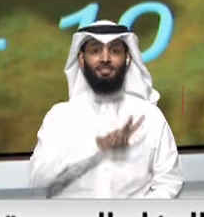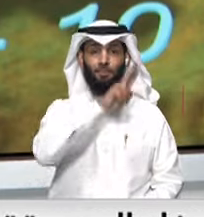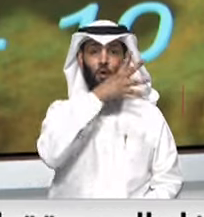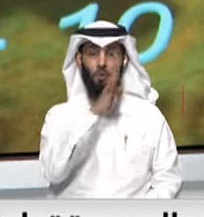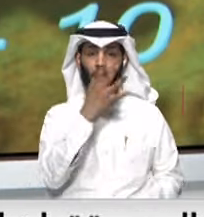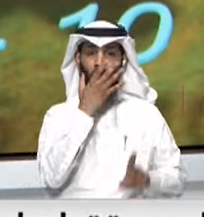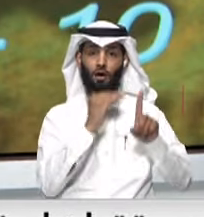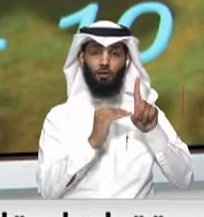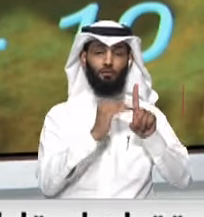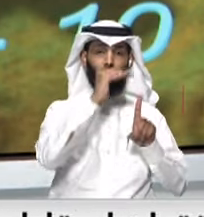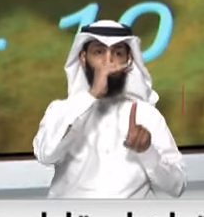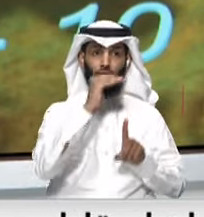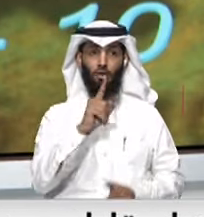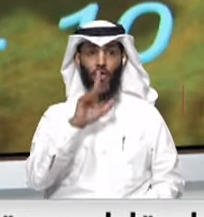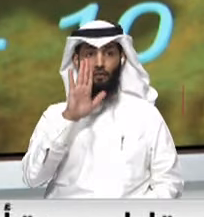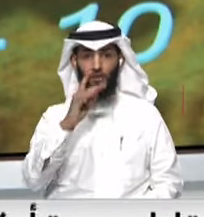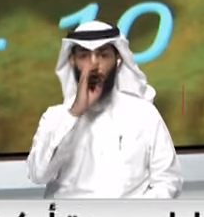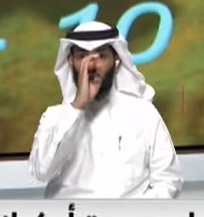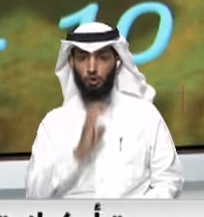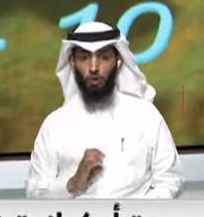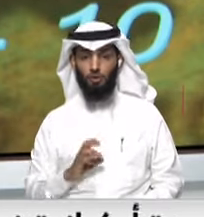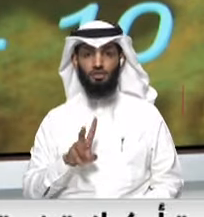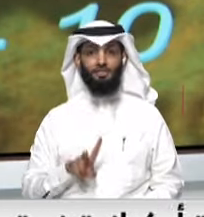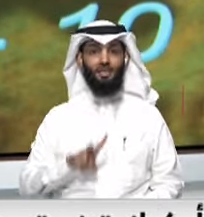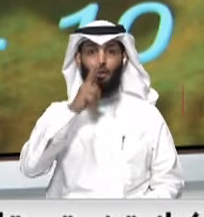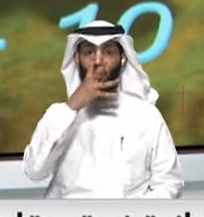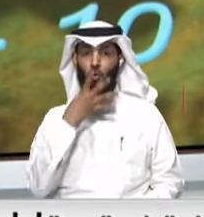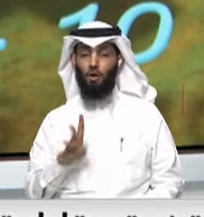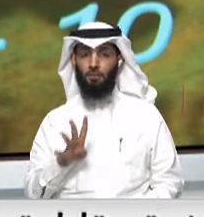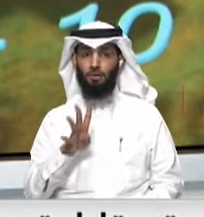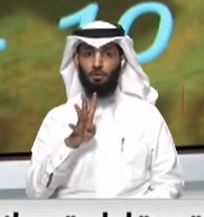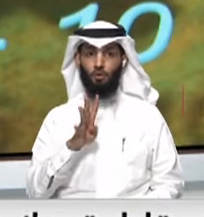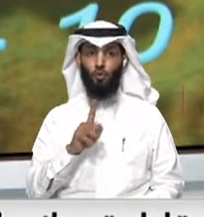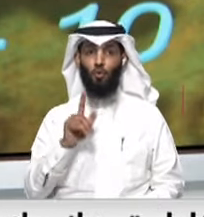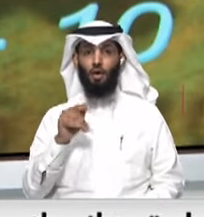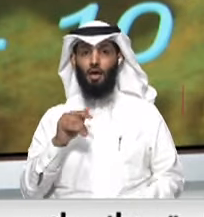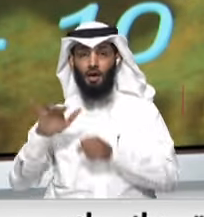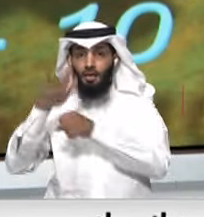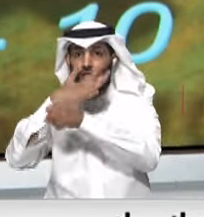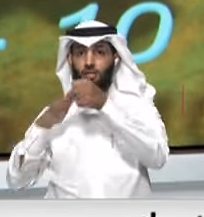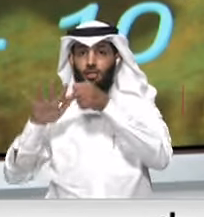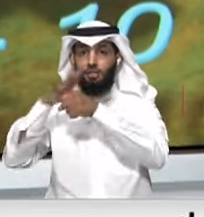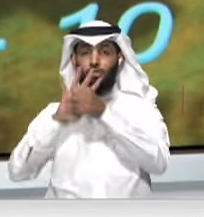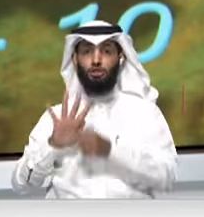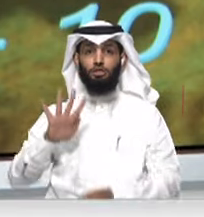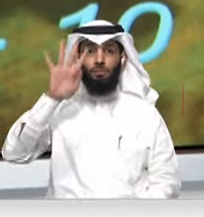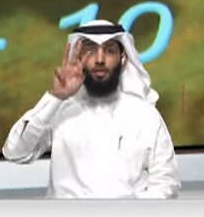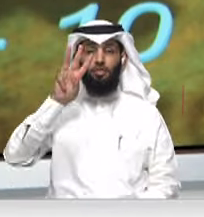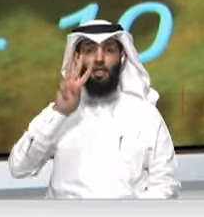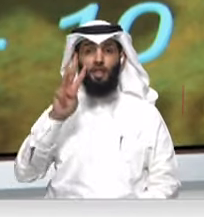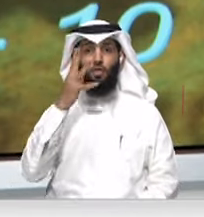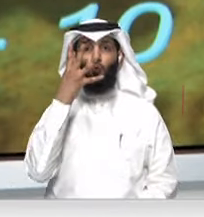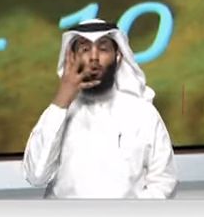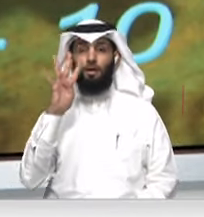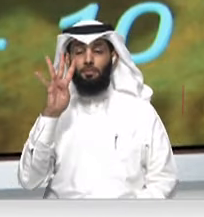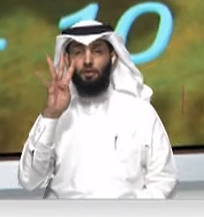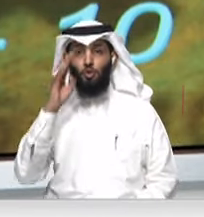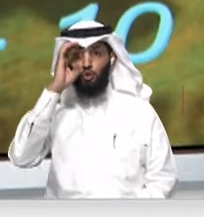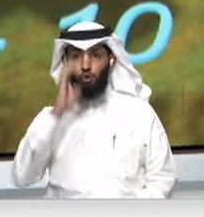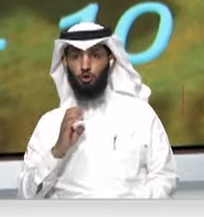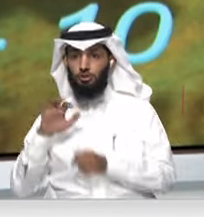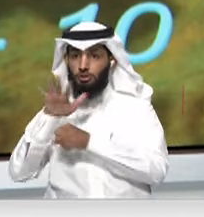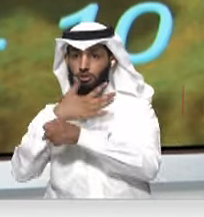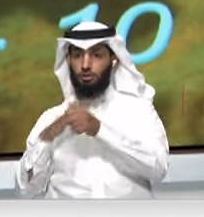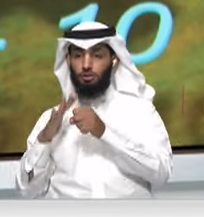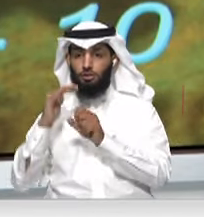درجه مئويه في المناطق الجنوبيه 47 درجه مئويه جزرنا الشماليه 43 درجه مئويه والجزر